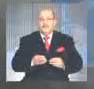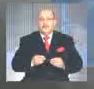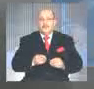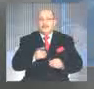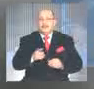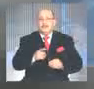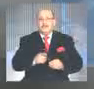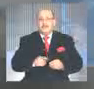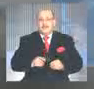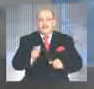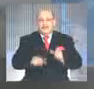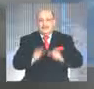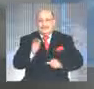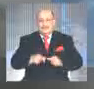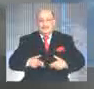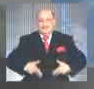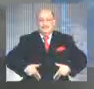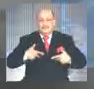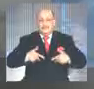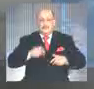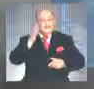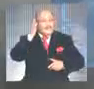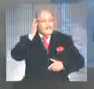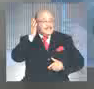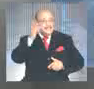والجيش الوطني في تصديهم للإرهاب.